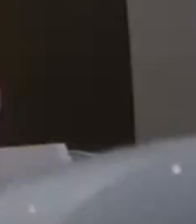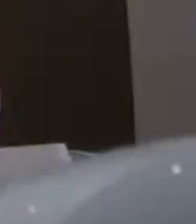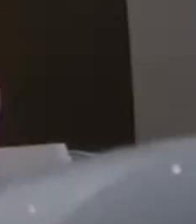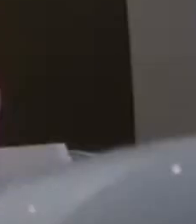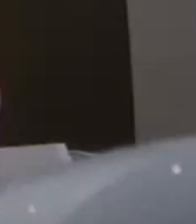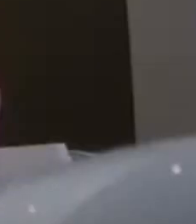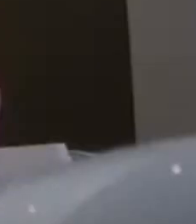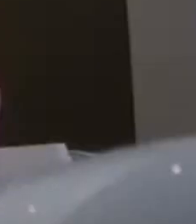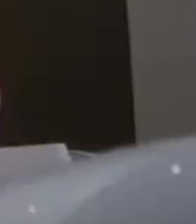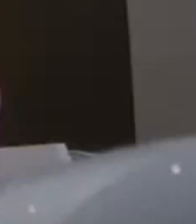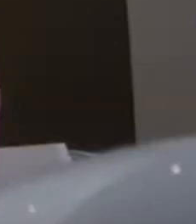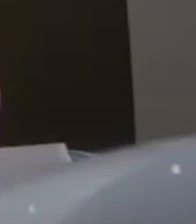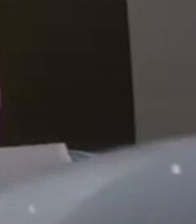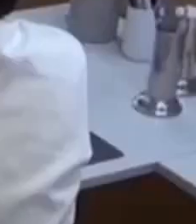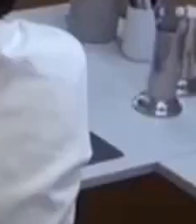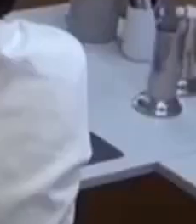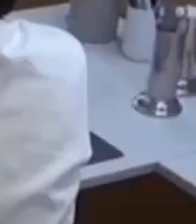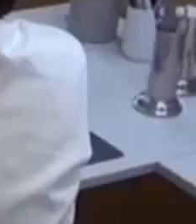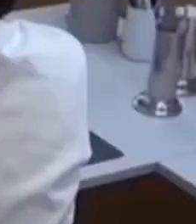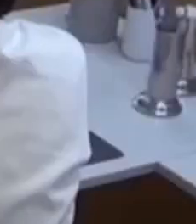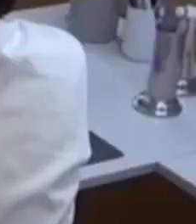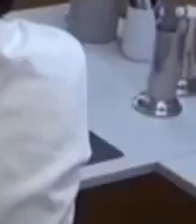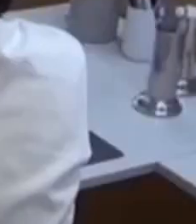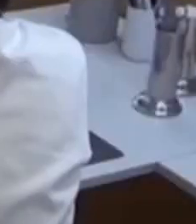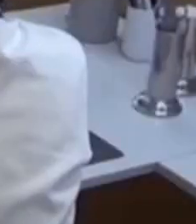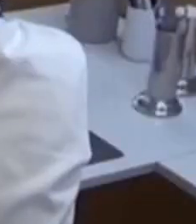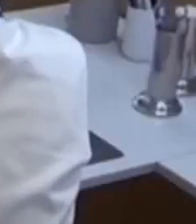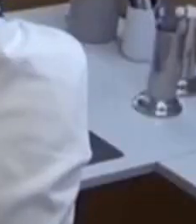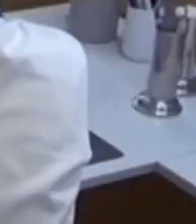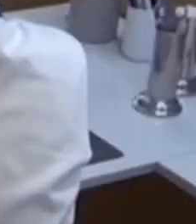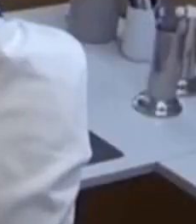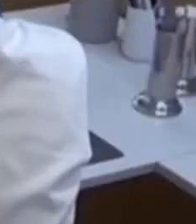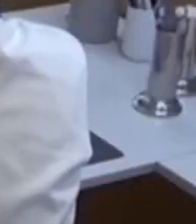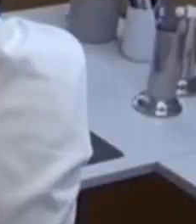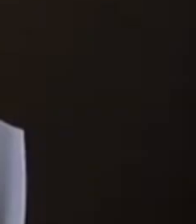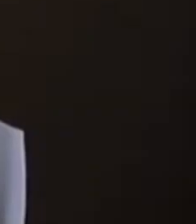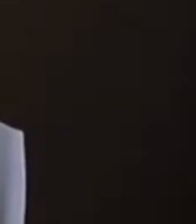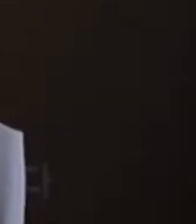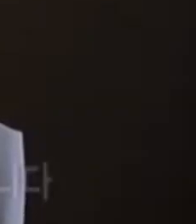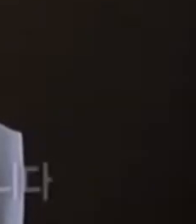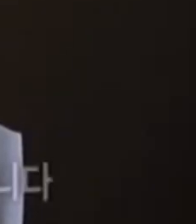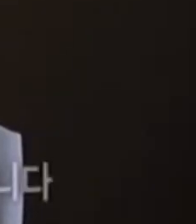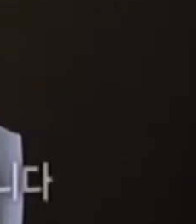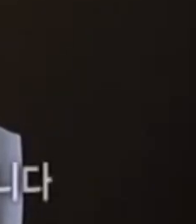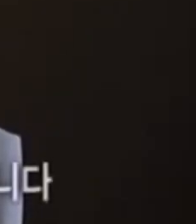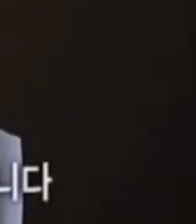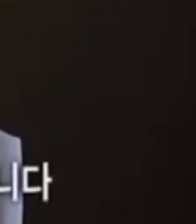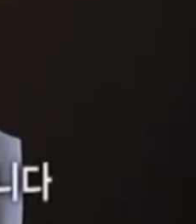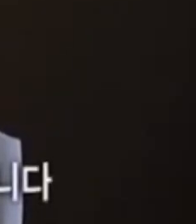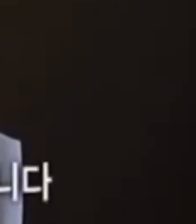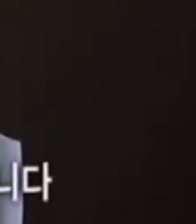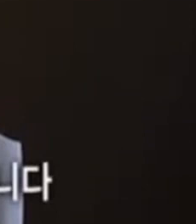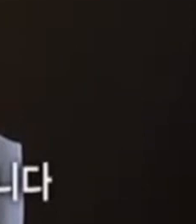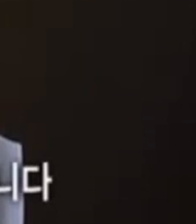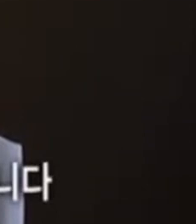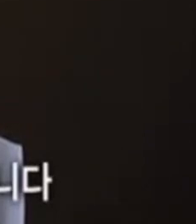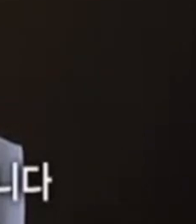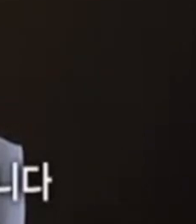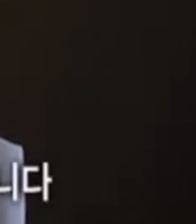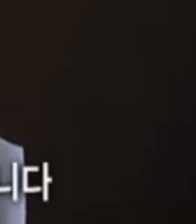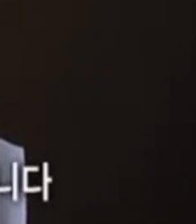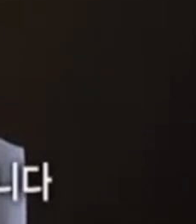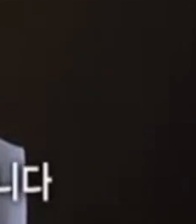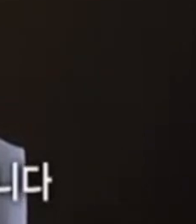않게 나왔습니다. 좀 이런 말씀 되게 좀 뭐하지만 이런 상태면 한 9개월